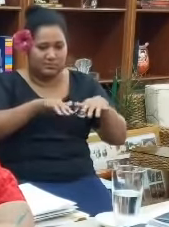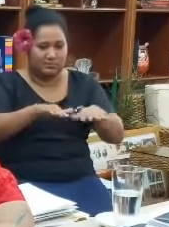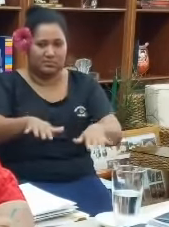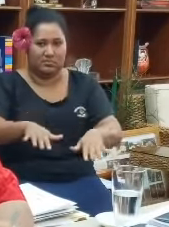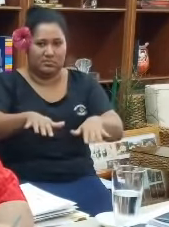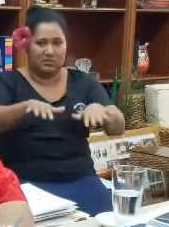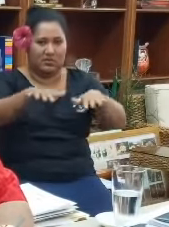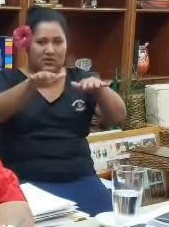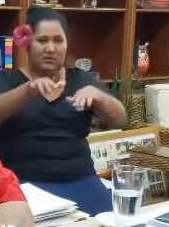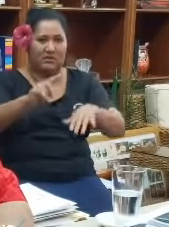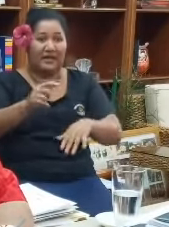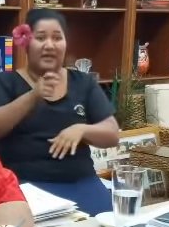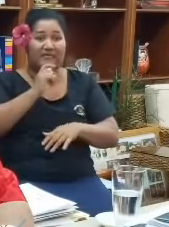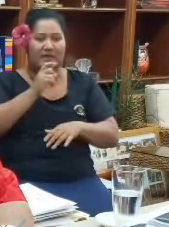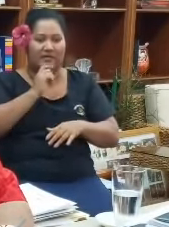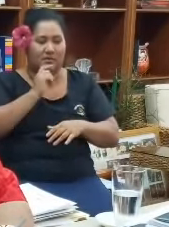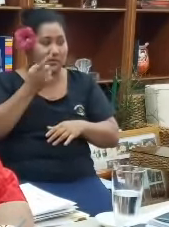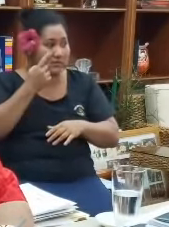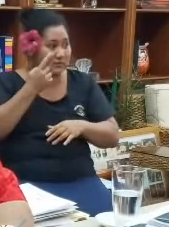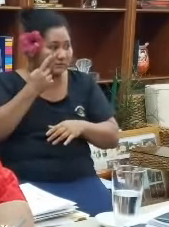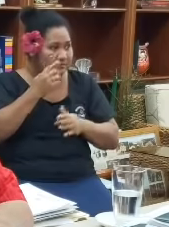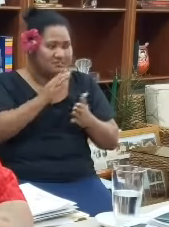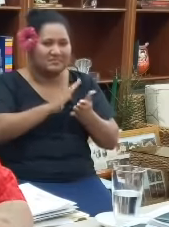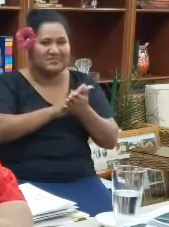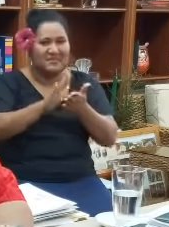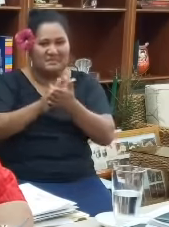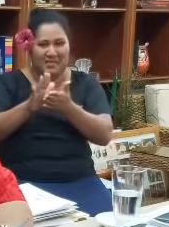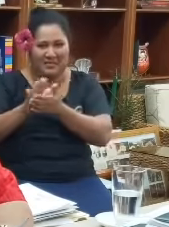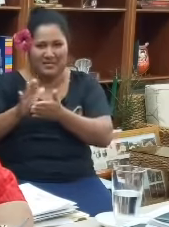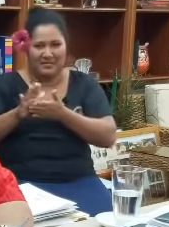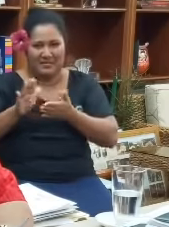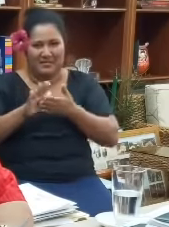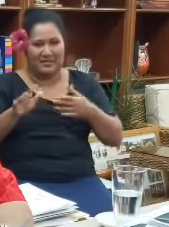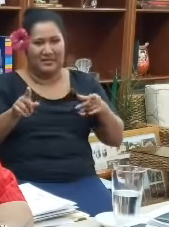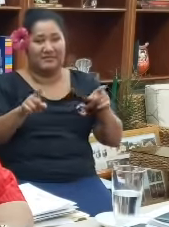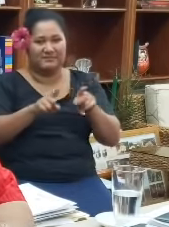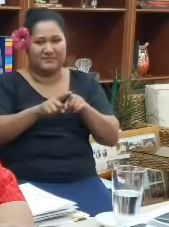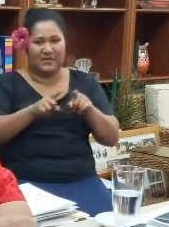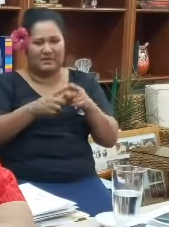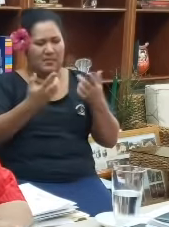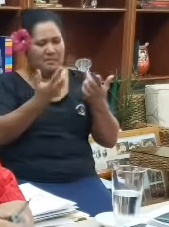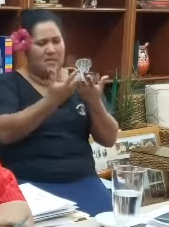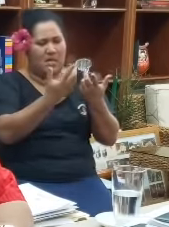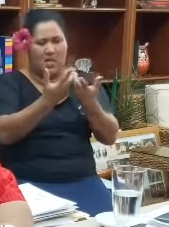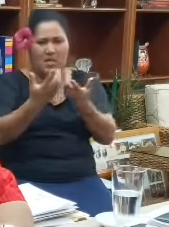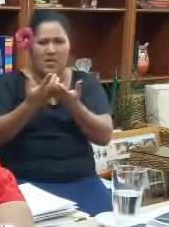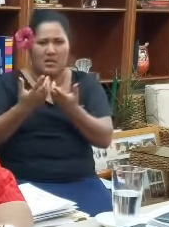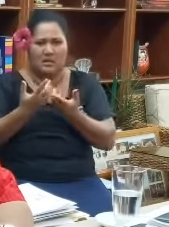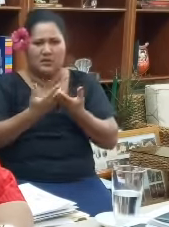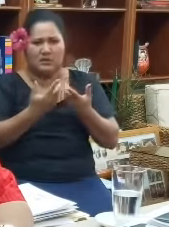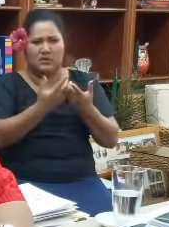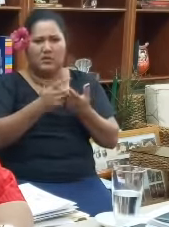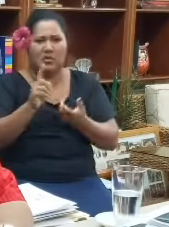fesu ma ma e o ile ango ango momeo